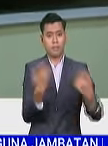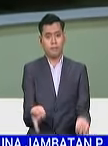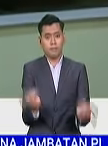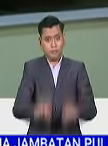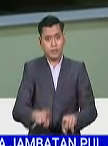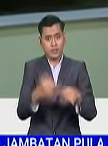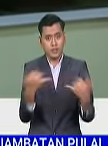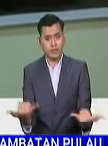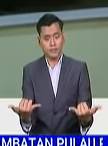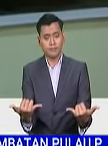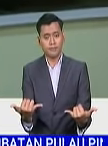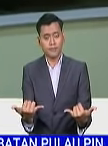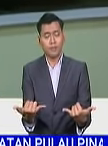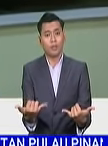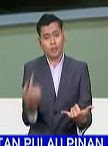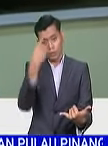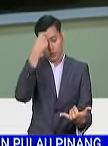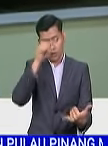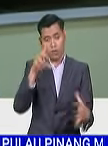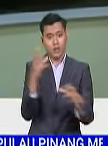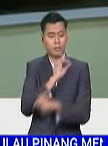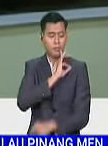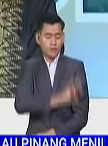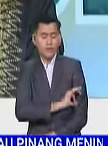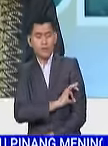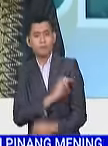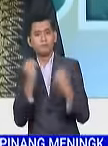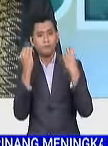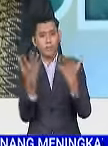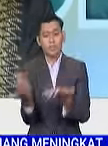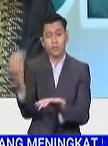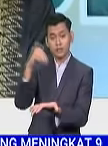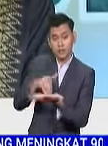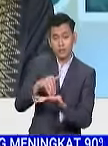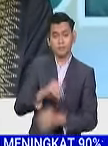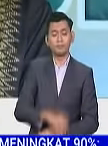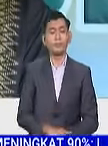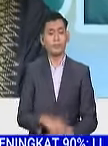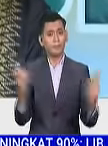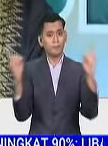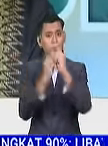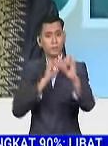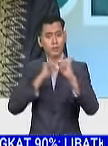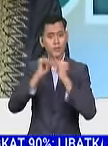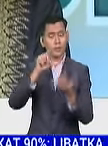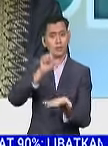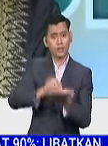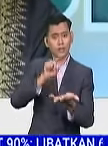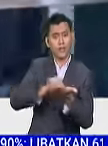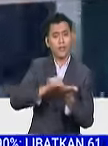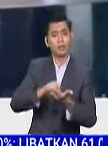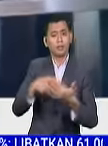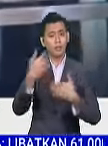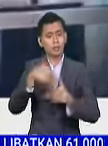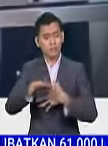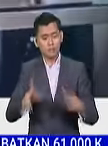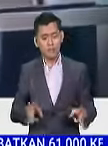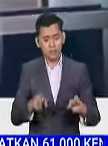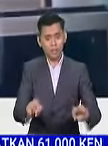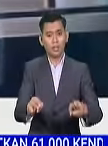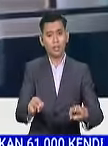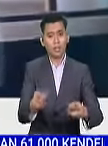untuk mendapatkan keuntungan yang lebih besar. Beliau ditemui pemberita RTM selepas merasmikan Majlis Anugerah Hari